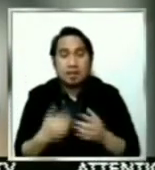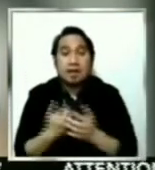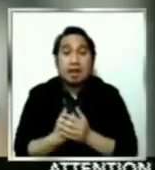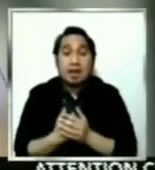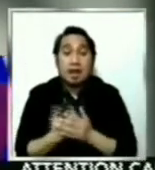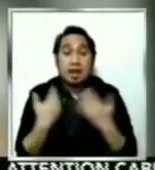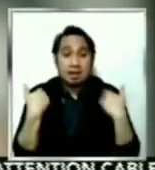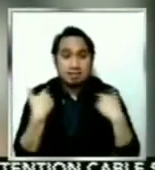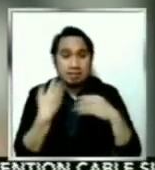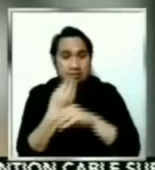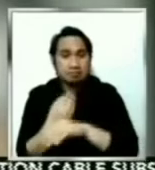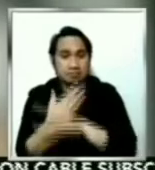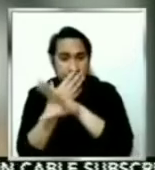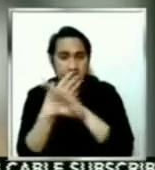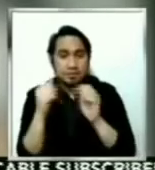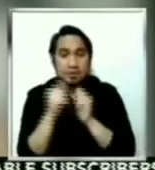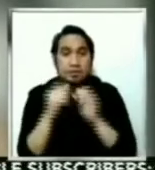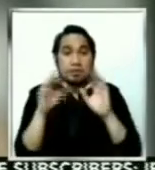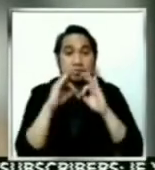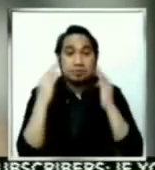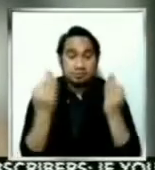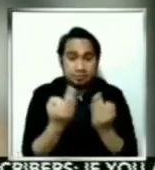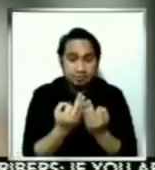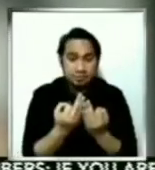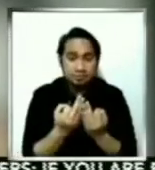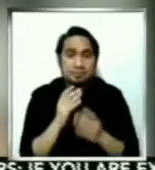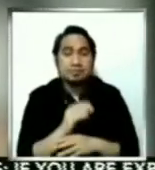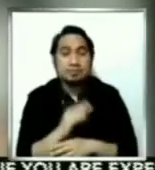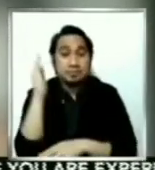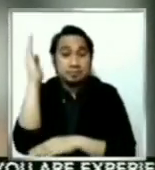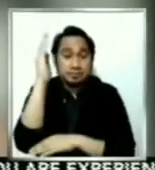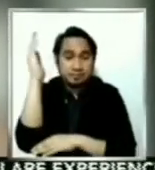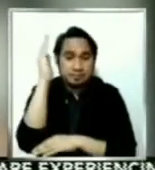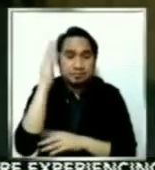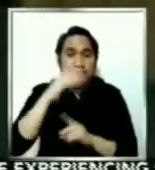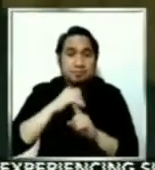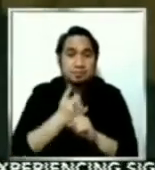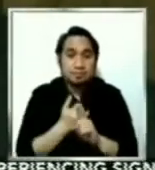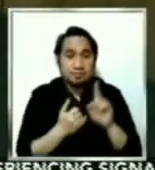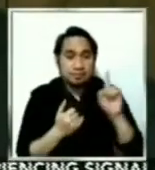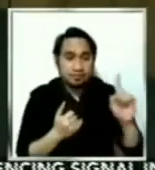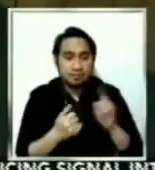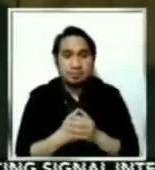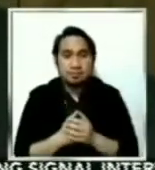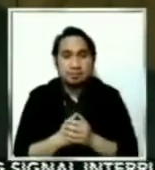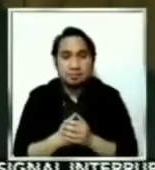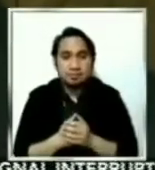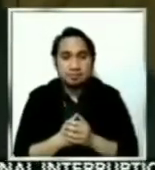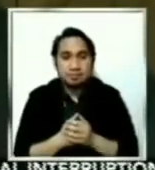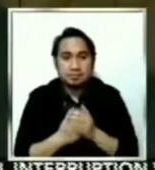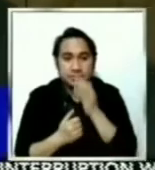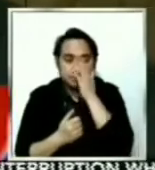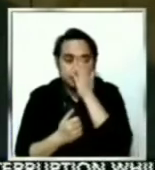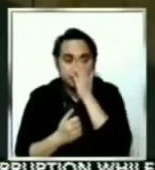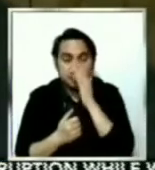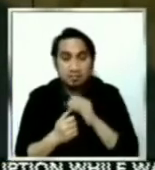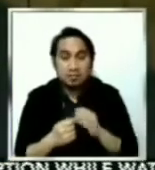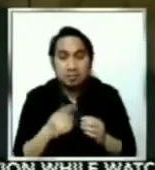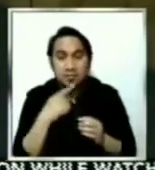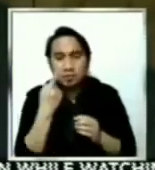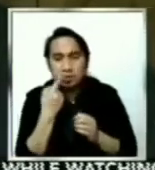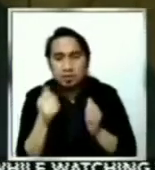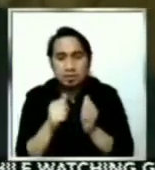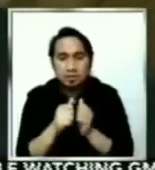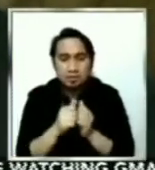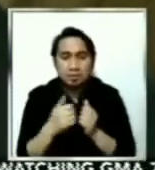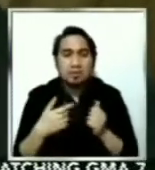kasama ang kanyang pamilya pasado alas 12 ng hating gabi noong January 1. Sino kasama mo na? Yeah, syempre, yung mga friends